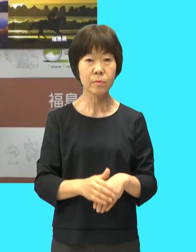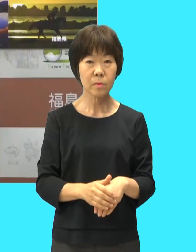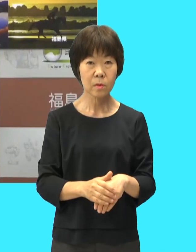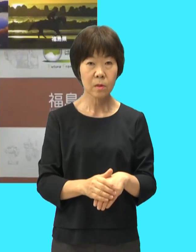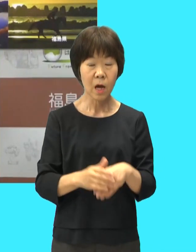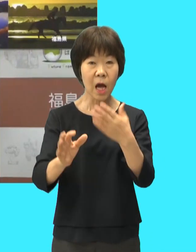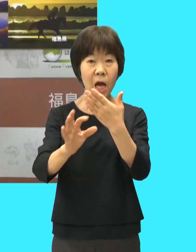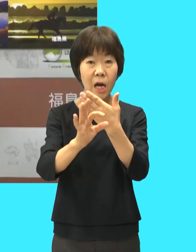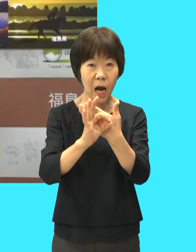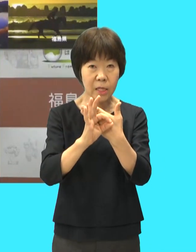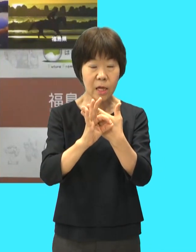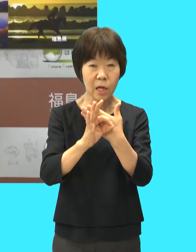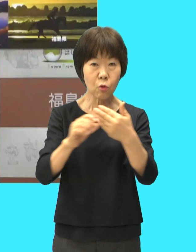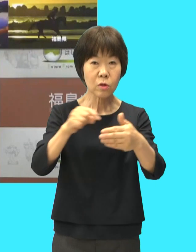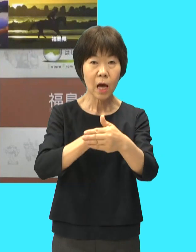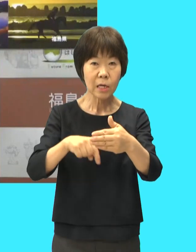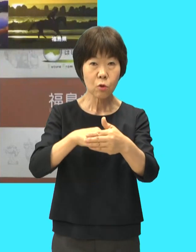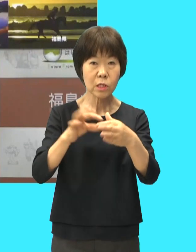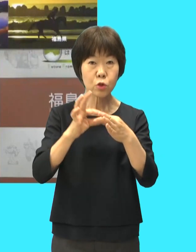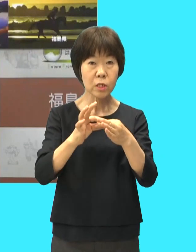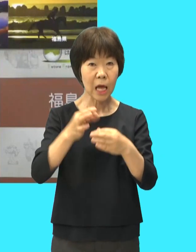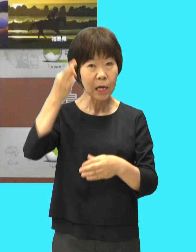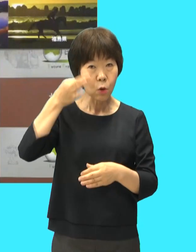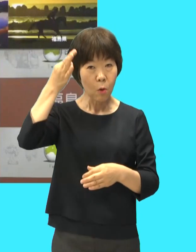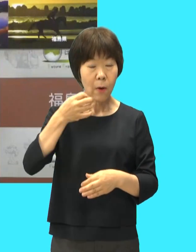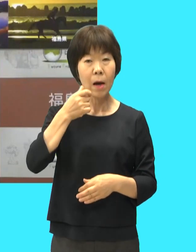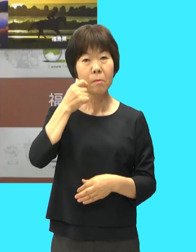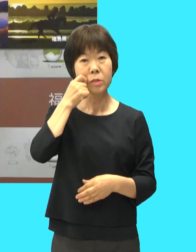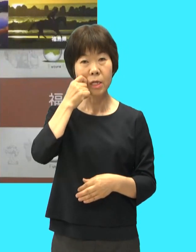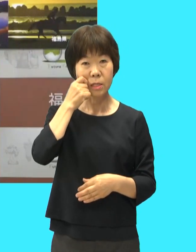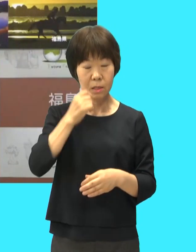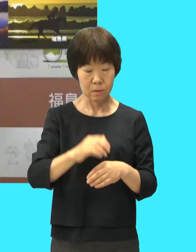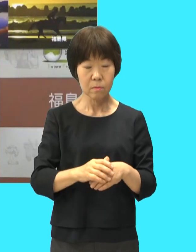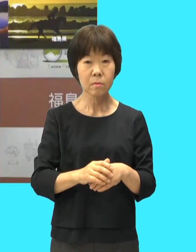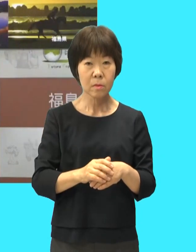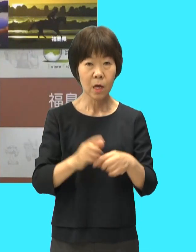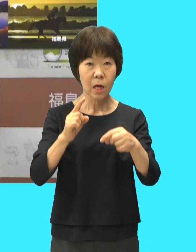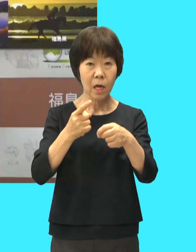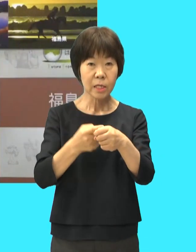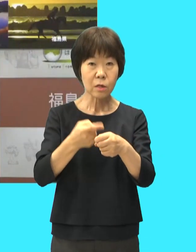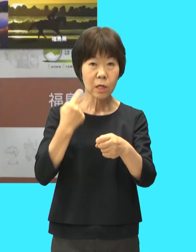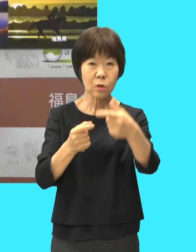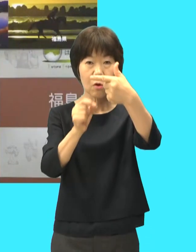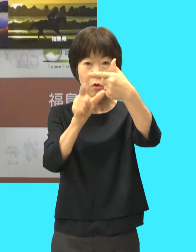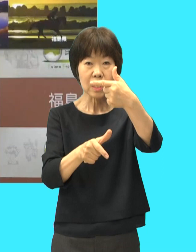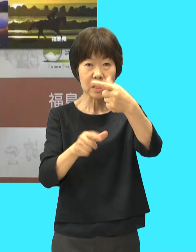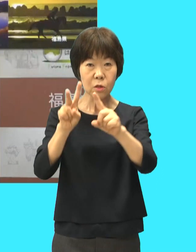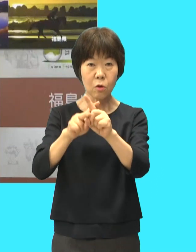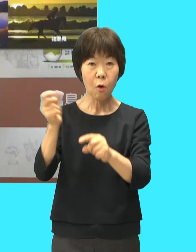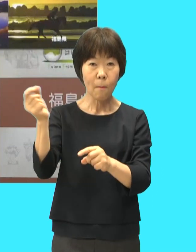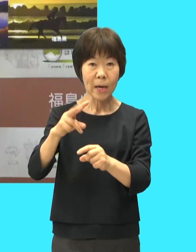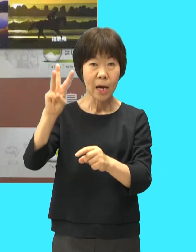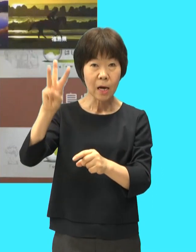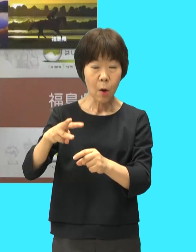ちょっと仮定の話はまだなかなか評価というところまでは難しいんですねやはり昨年の6月5 beta 社長